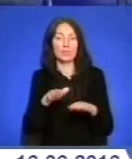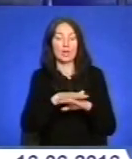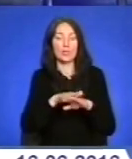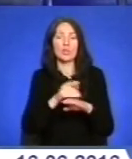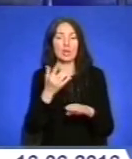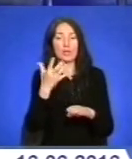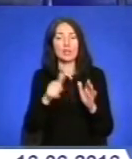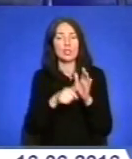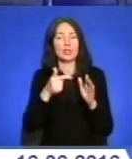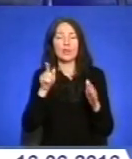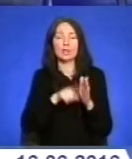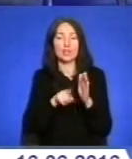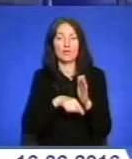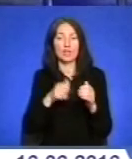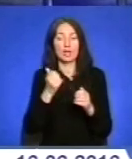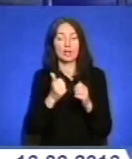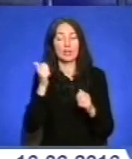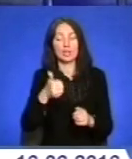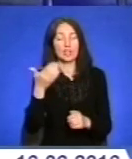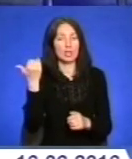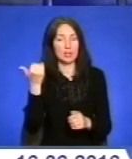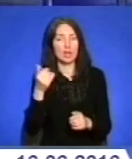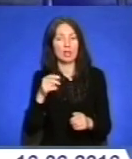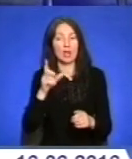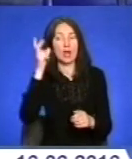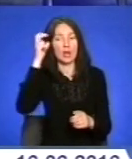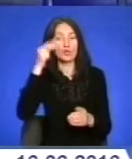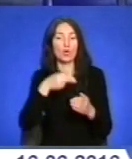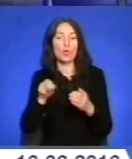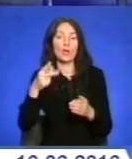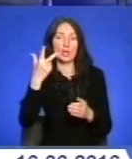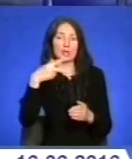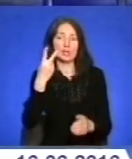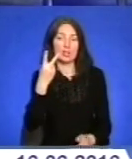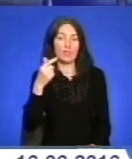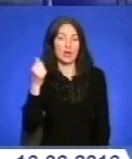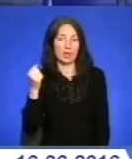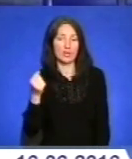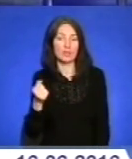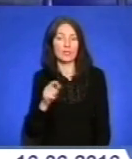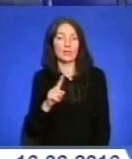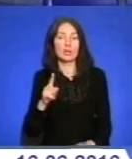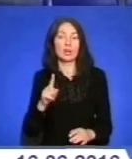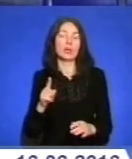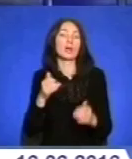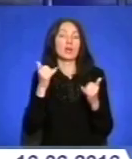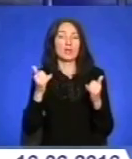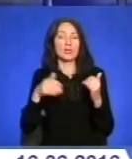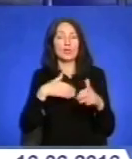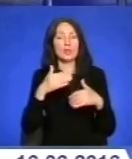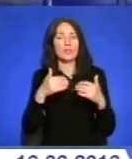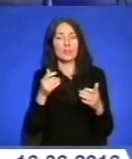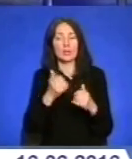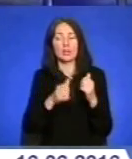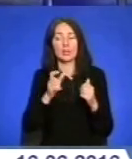гривень дешевші. Хоча ще тиждень тому гречану крупу купували за 32. Наразі ажіотажу серед жителів нашої області